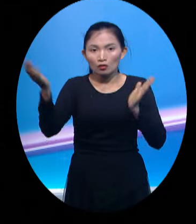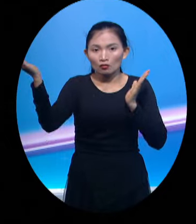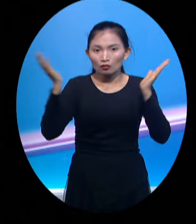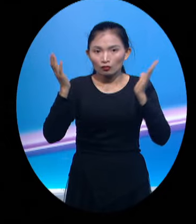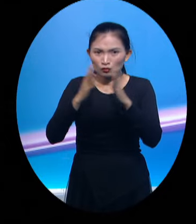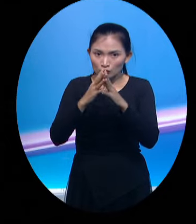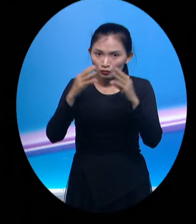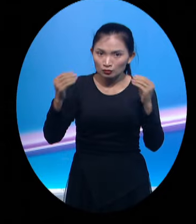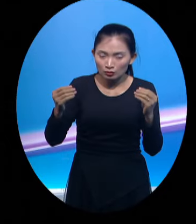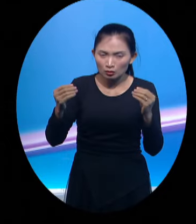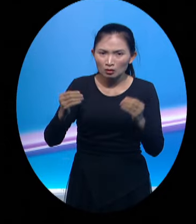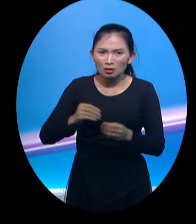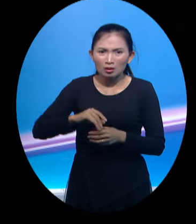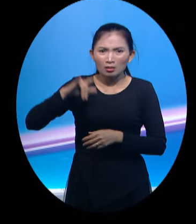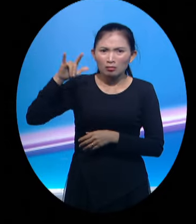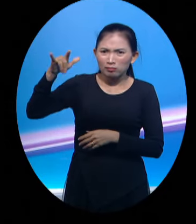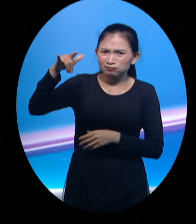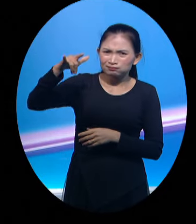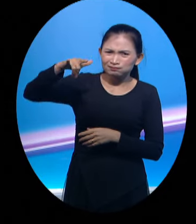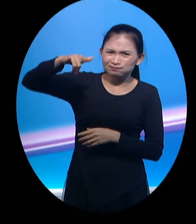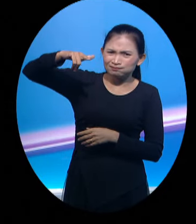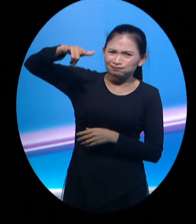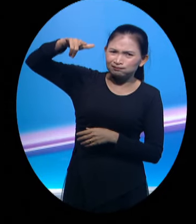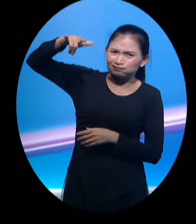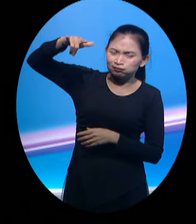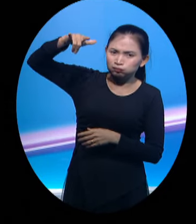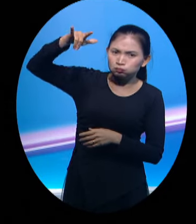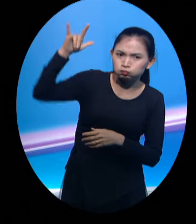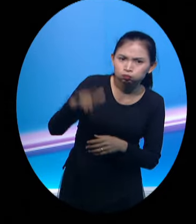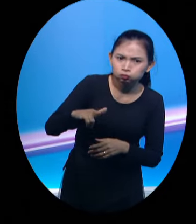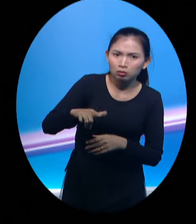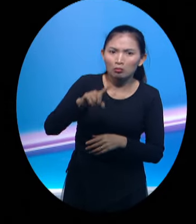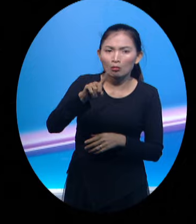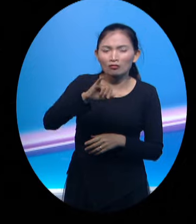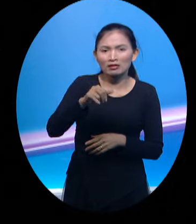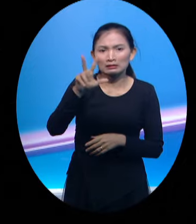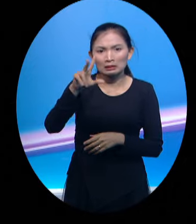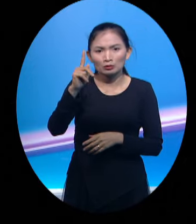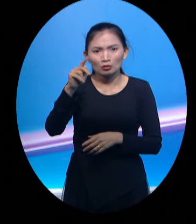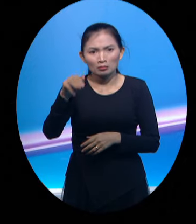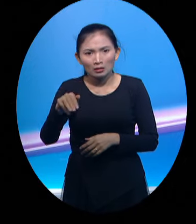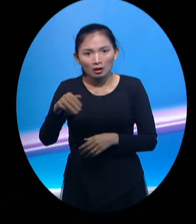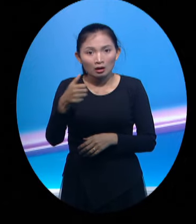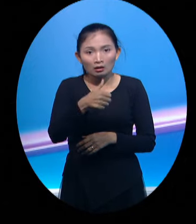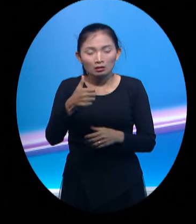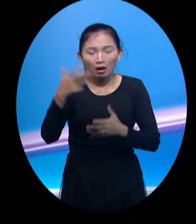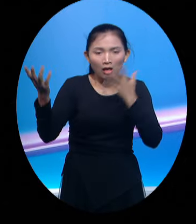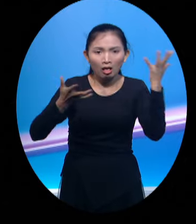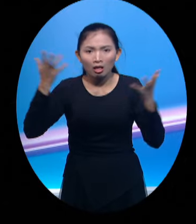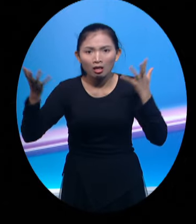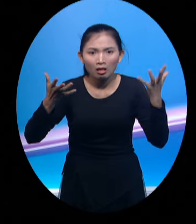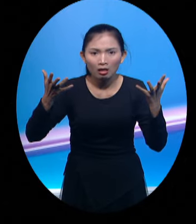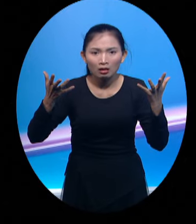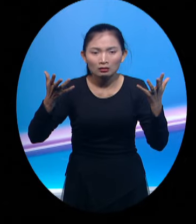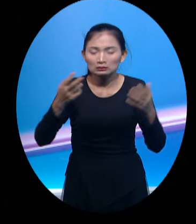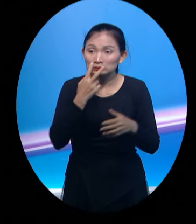trọng máy bay mất độ cao đột ngột hơn 1,8 km chỉ trong vòng 5 phút khiến nhiều người bị hất văn hình ảnh bên trong máy bay